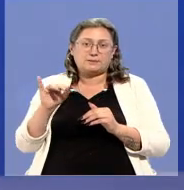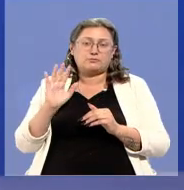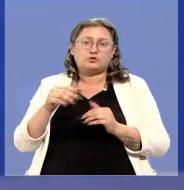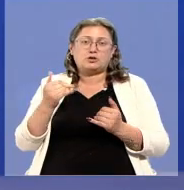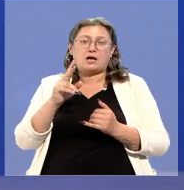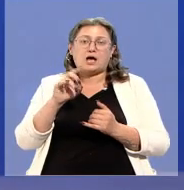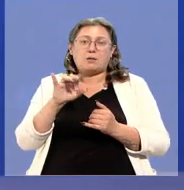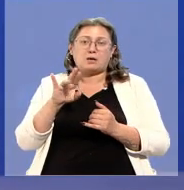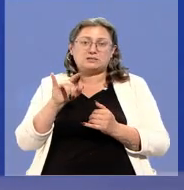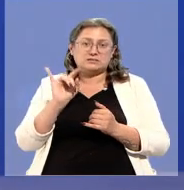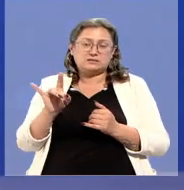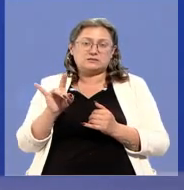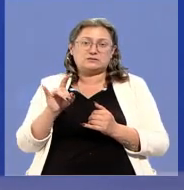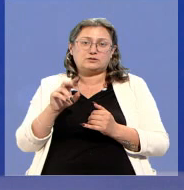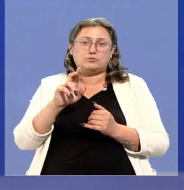бізде Адаевка